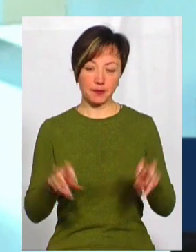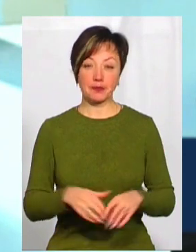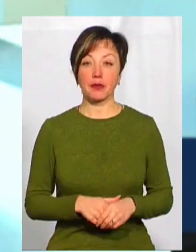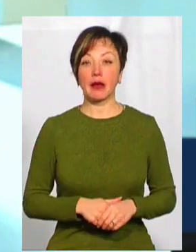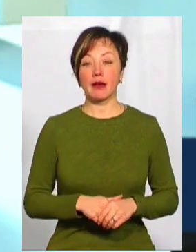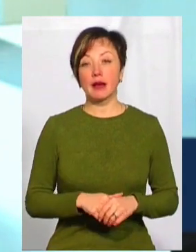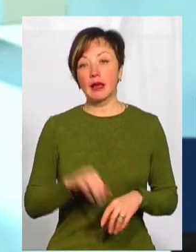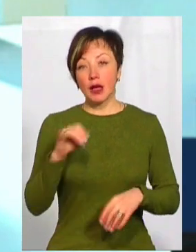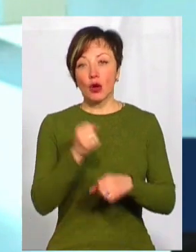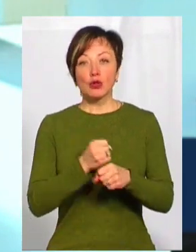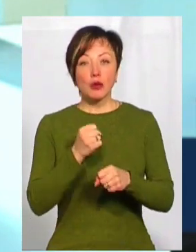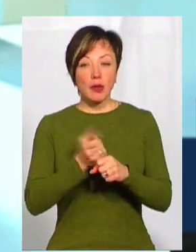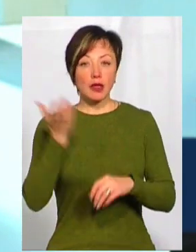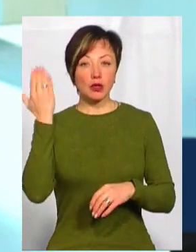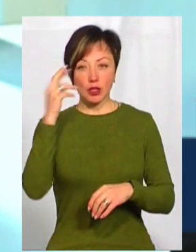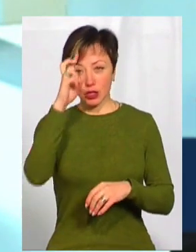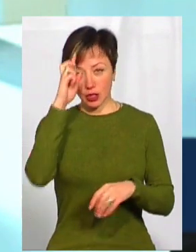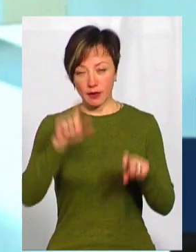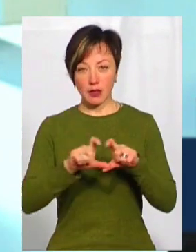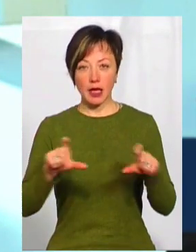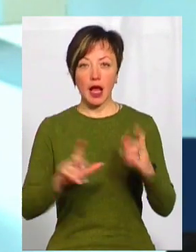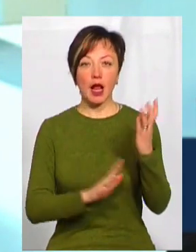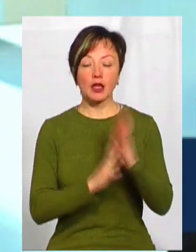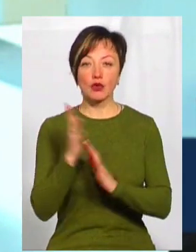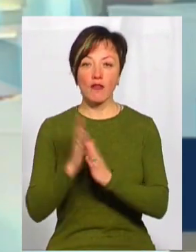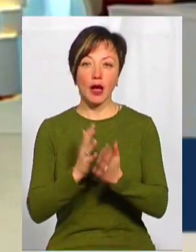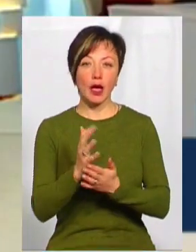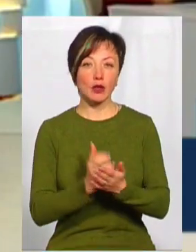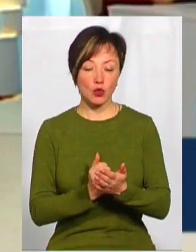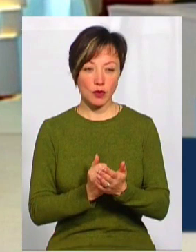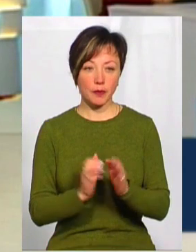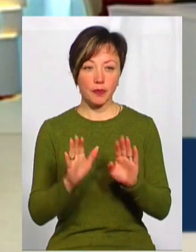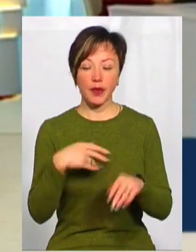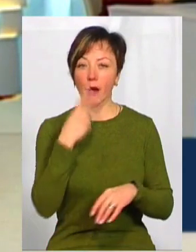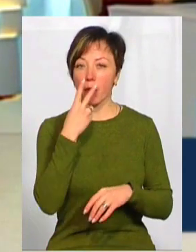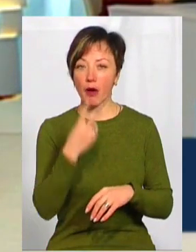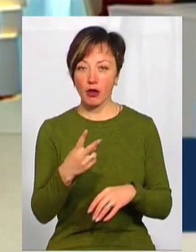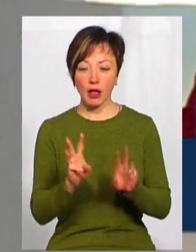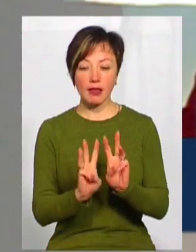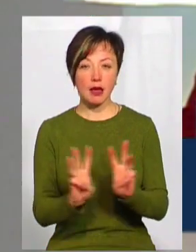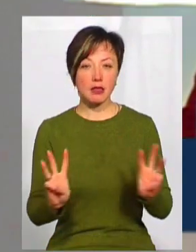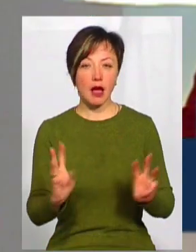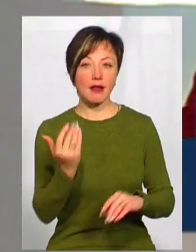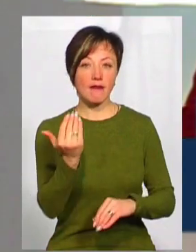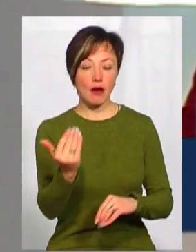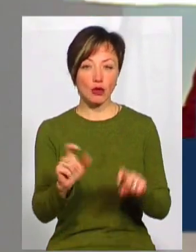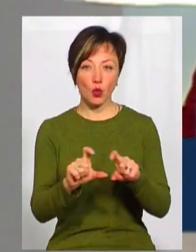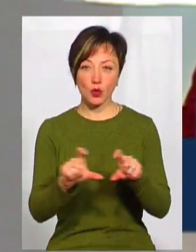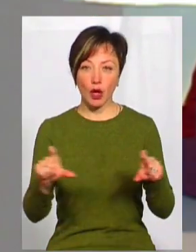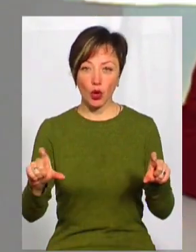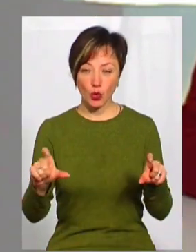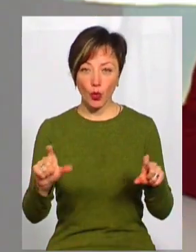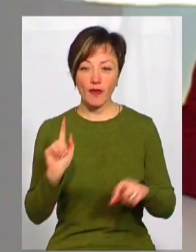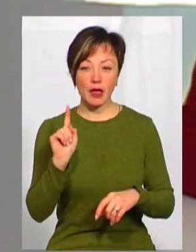І розробили її тоді Державне агентство лісових ресурсів. Я бачила на сайті вашої установи, пане